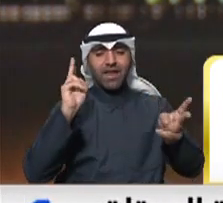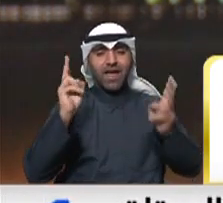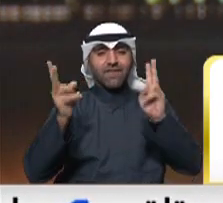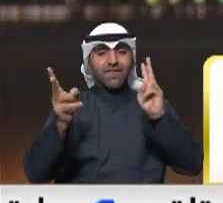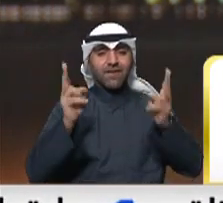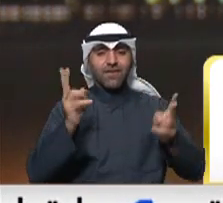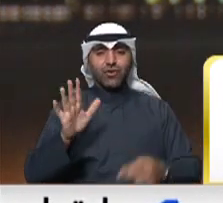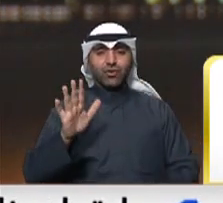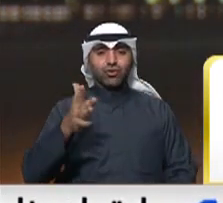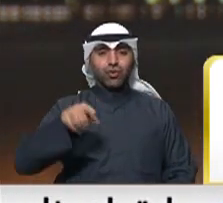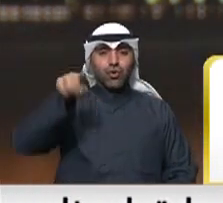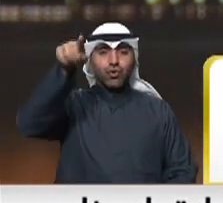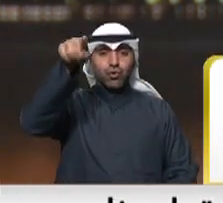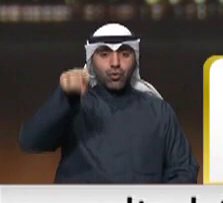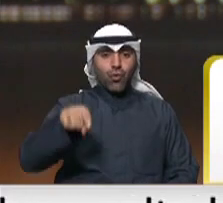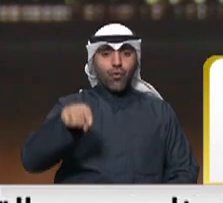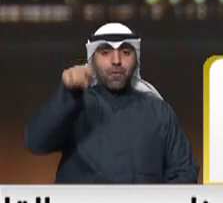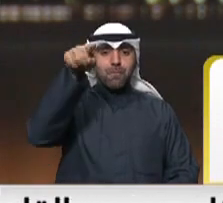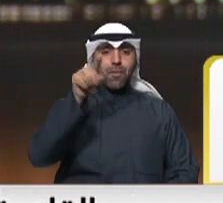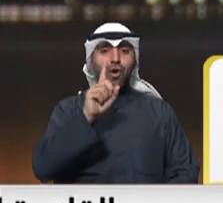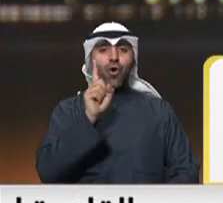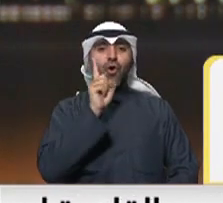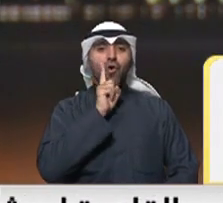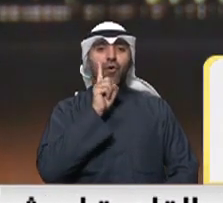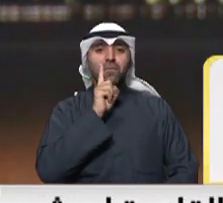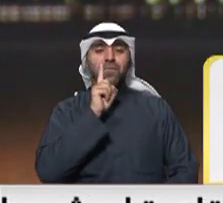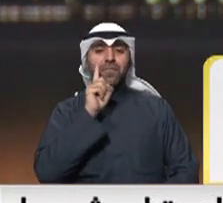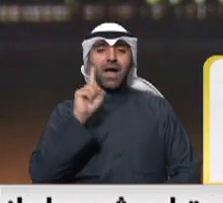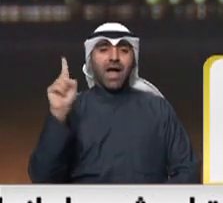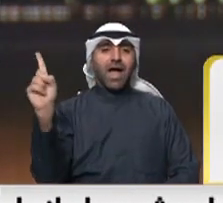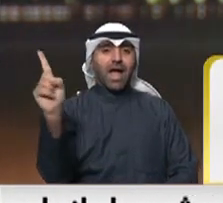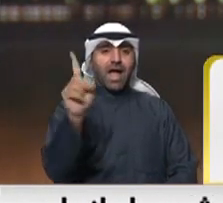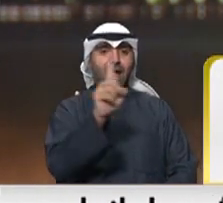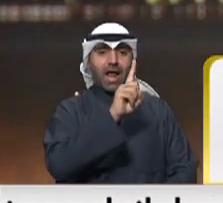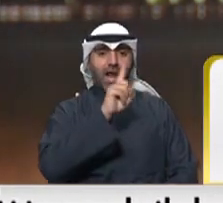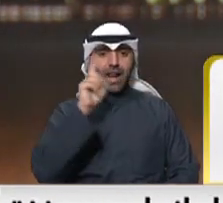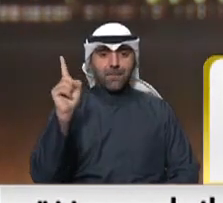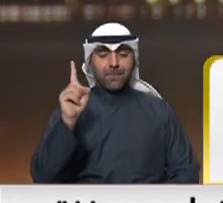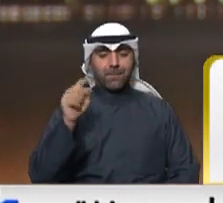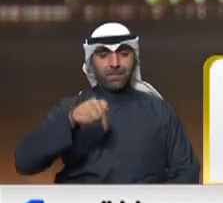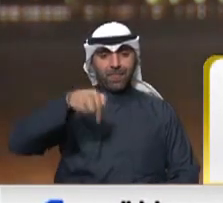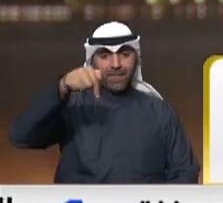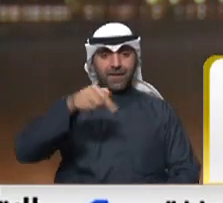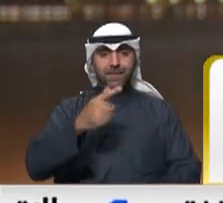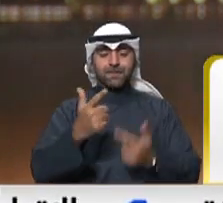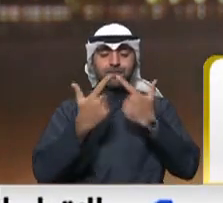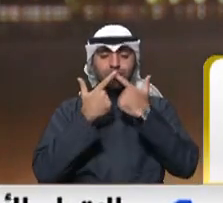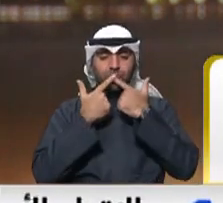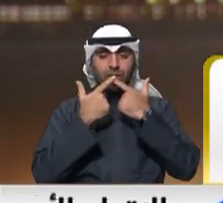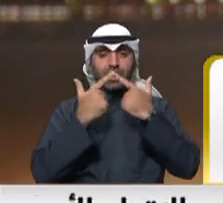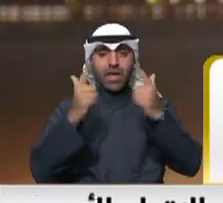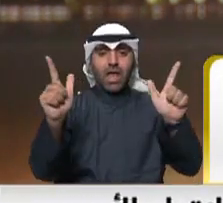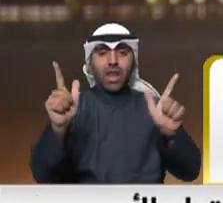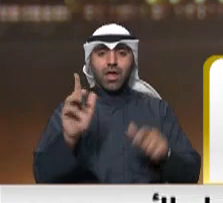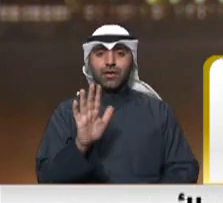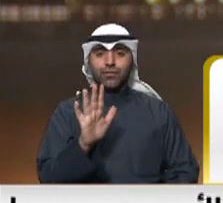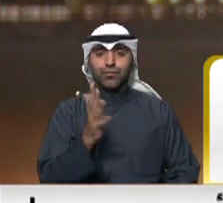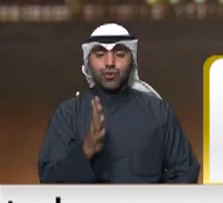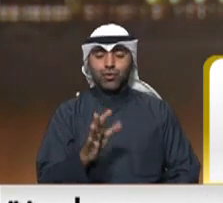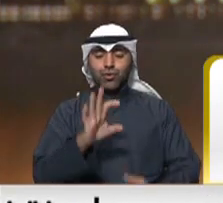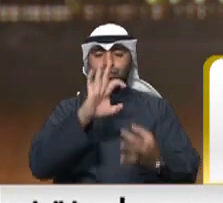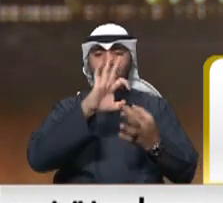ان 37 اما يستشهد ن يوميا بالعدوان الاسرائيلي المستمر على قطاع غزه